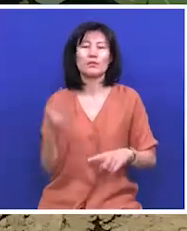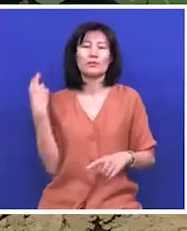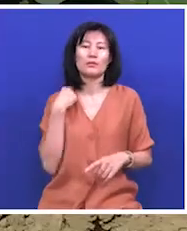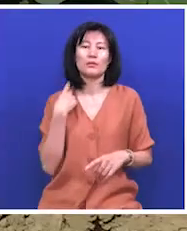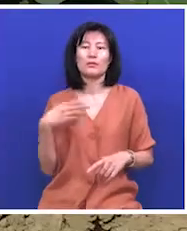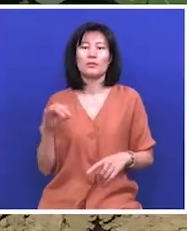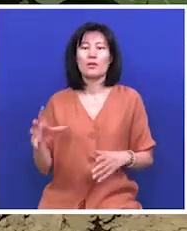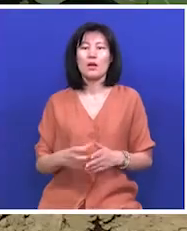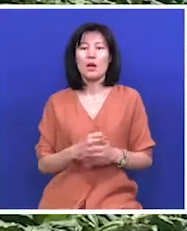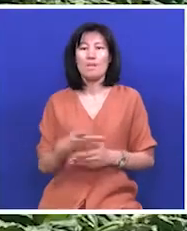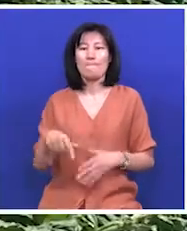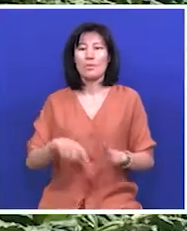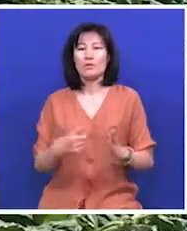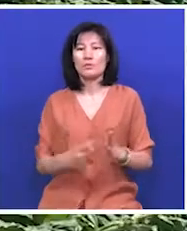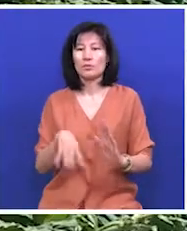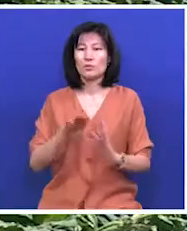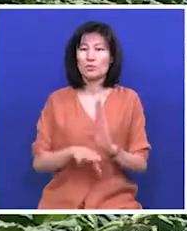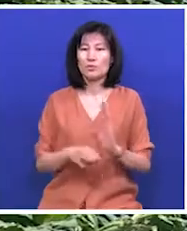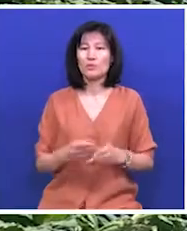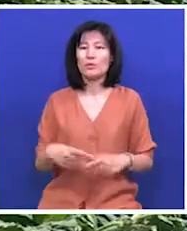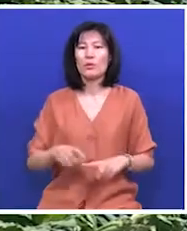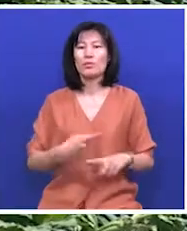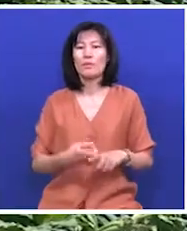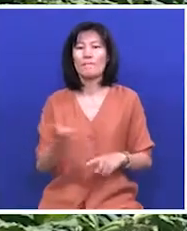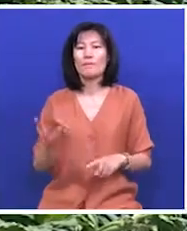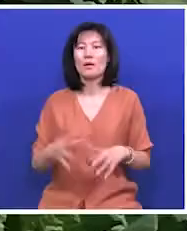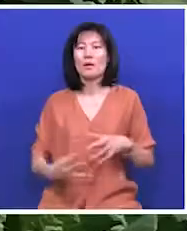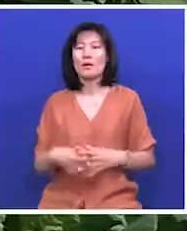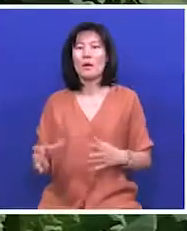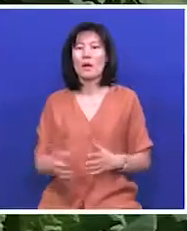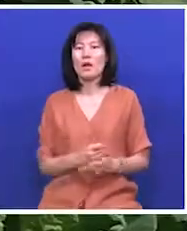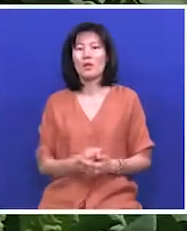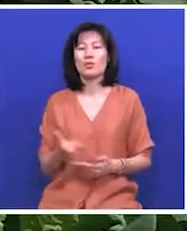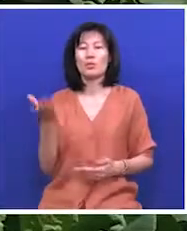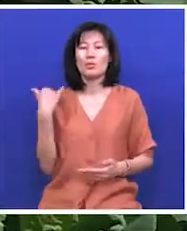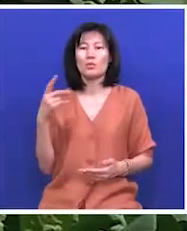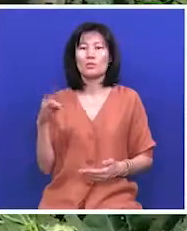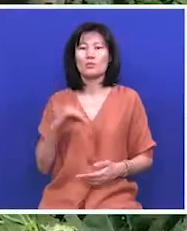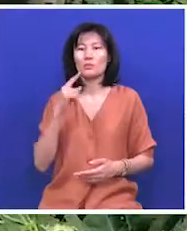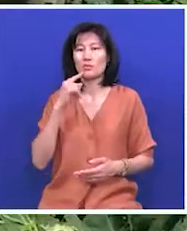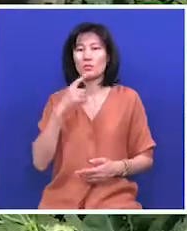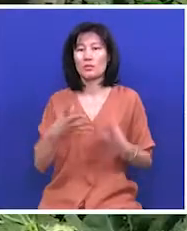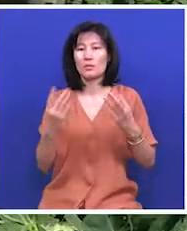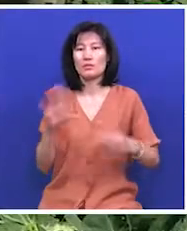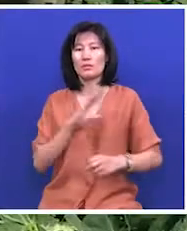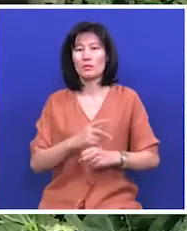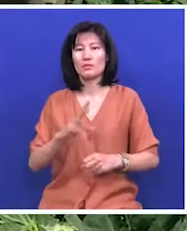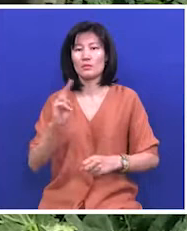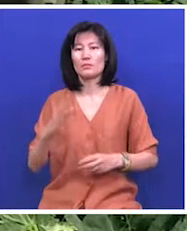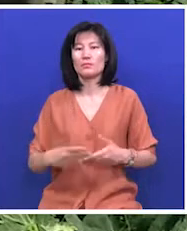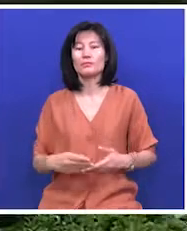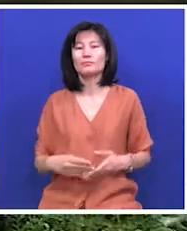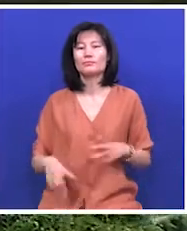және шетел нарығында да орам жапыраққа сұраныс төмендеген. Осыған байланысты алынған өнімдерін өткізуге келгенде қиындыққа тап